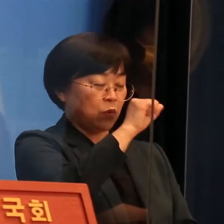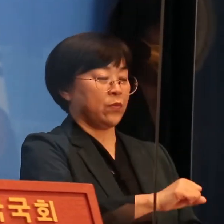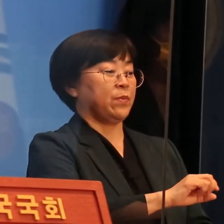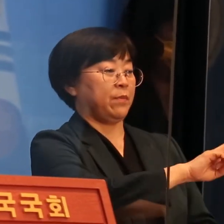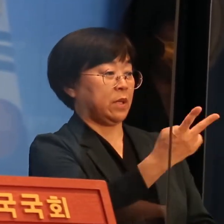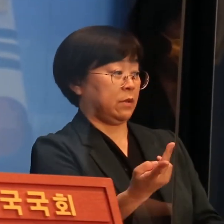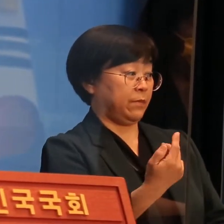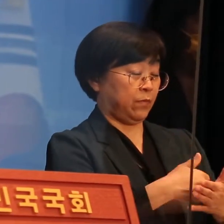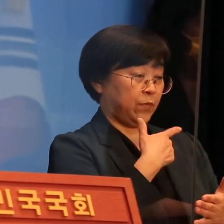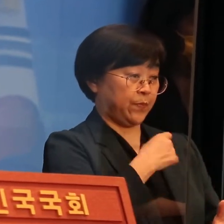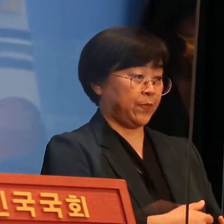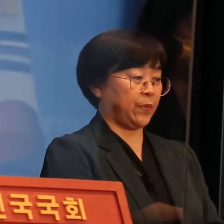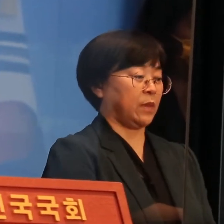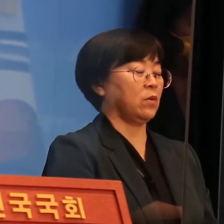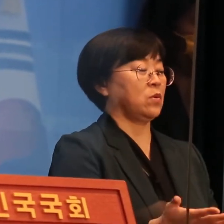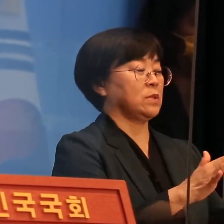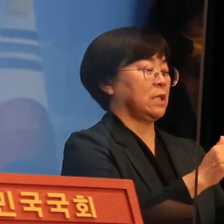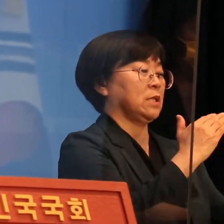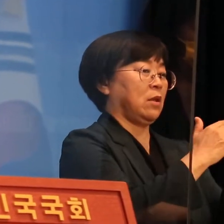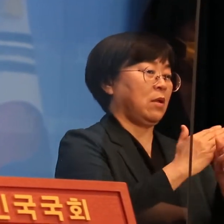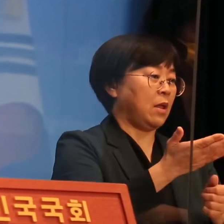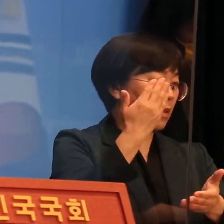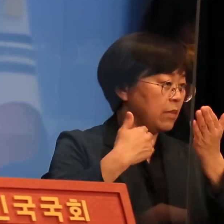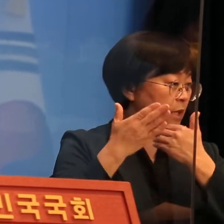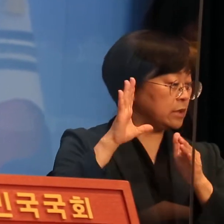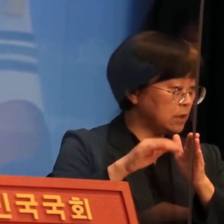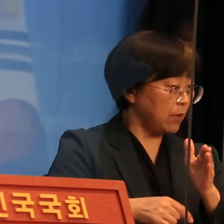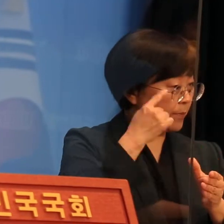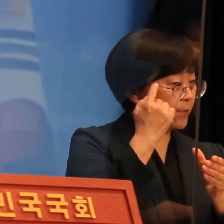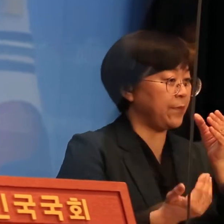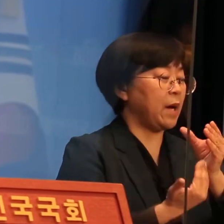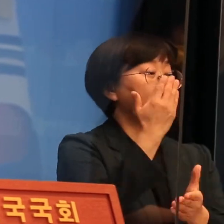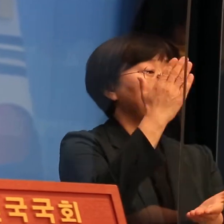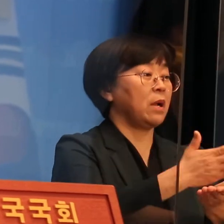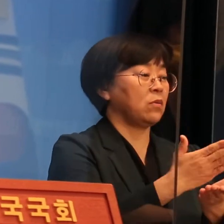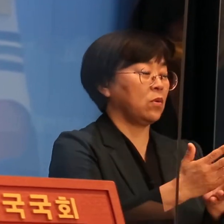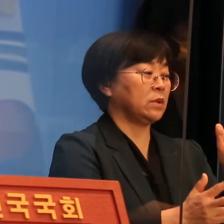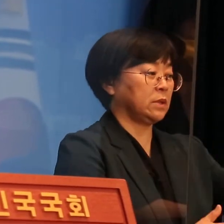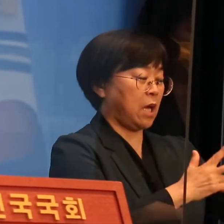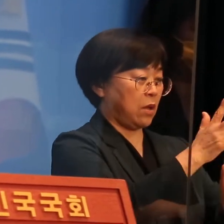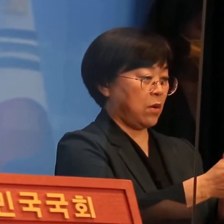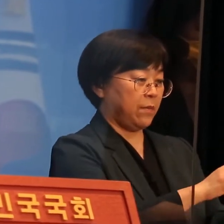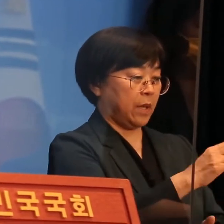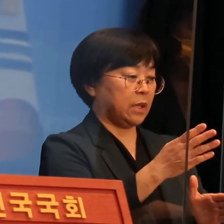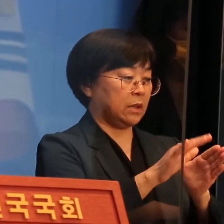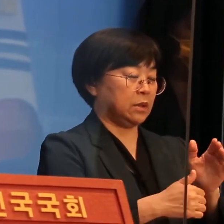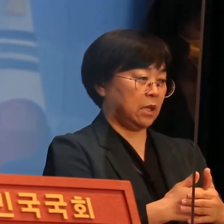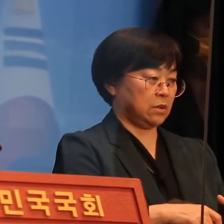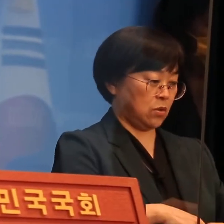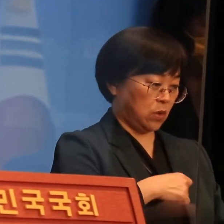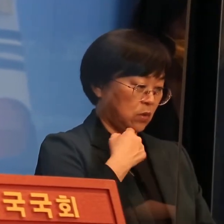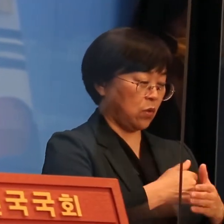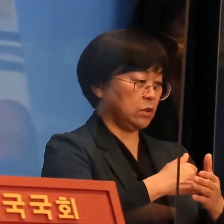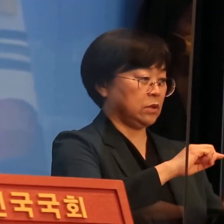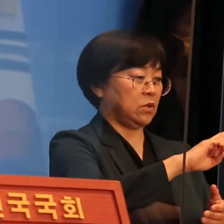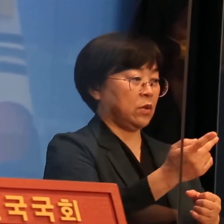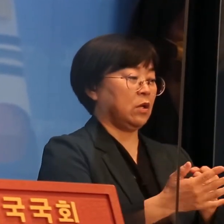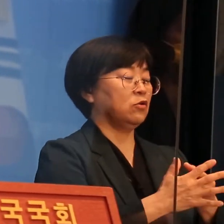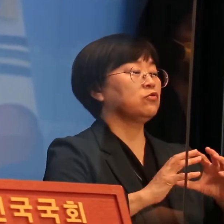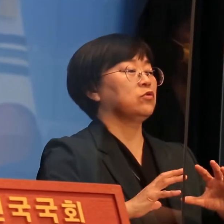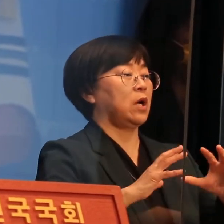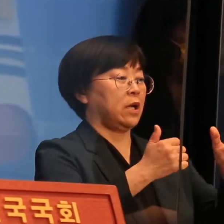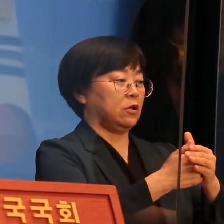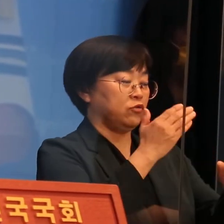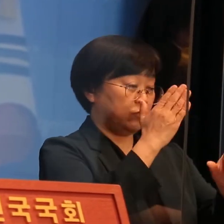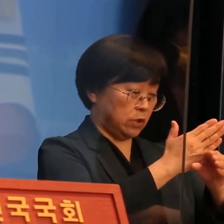갑시다. 노동자를 잘라내는 구시대적인 발상이 아닌 산업 전환 과정에서 정의로운 전환을 국가의 핵심